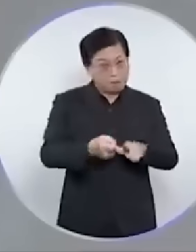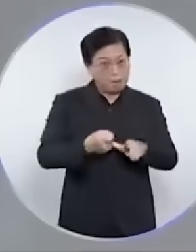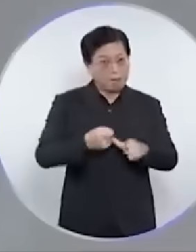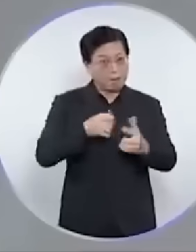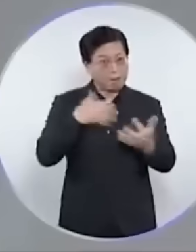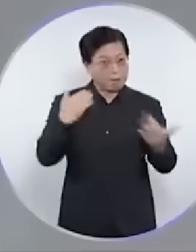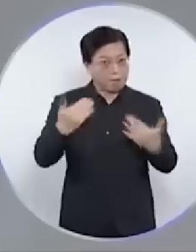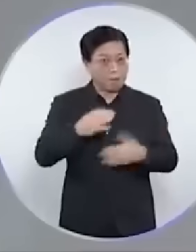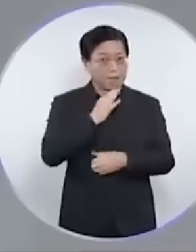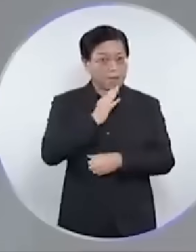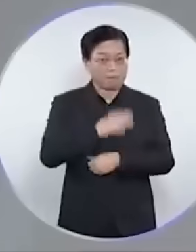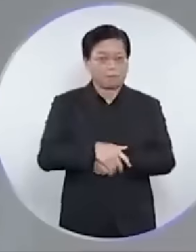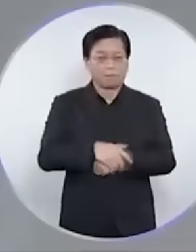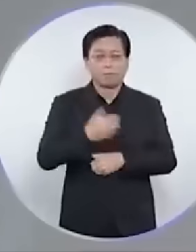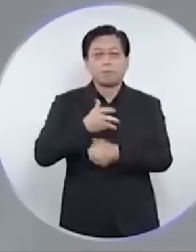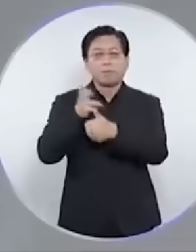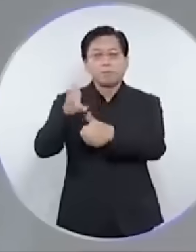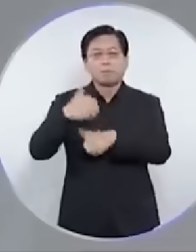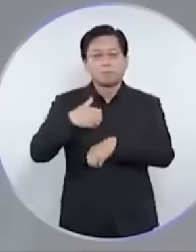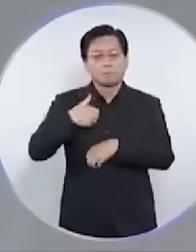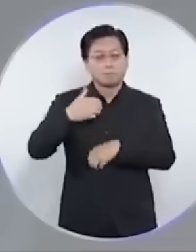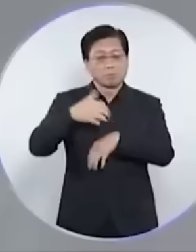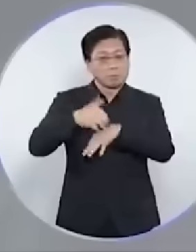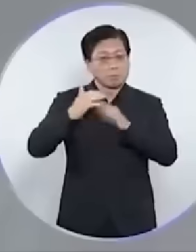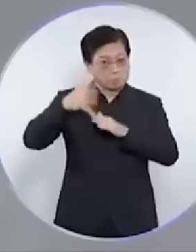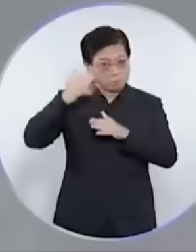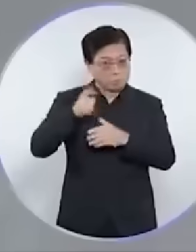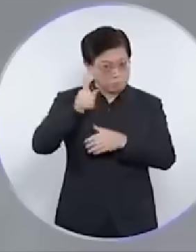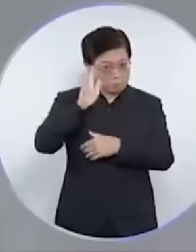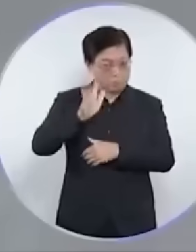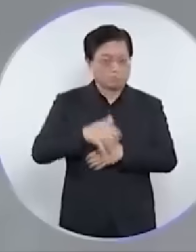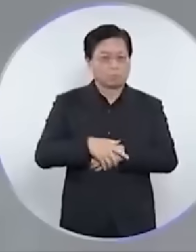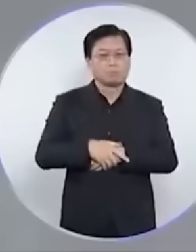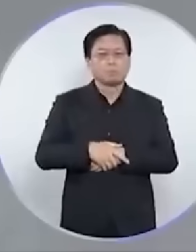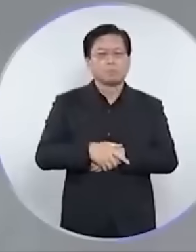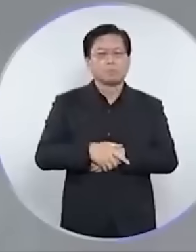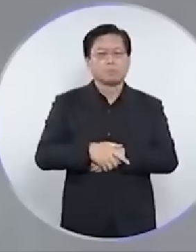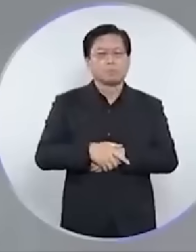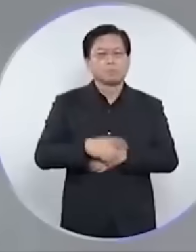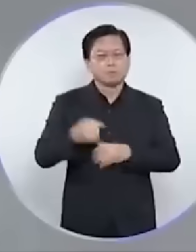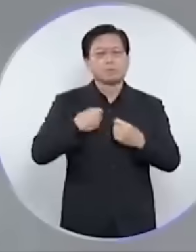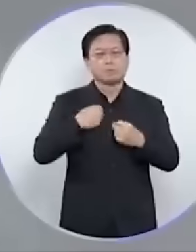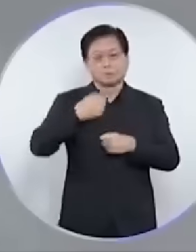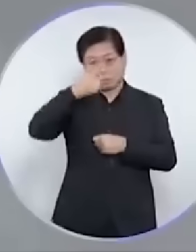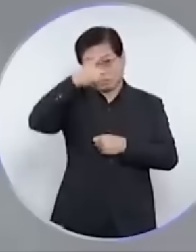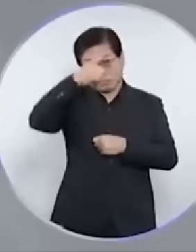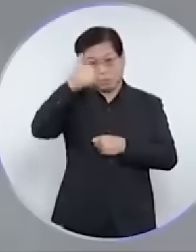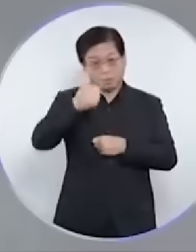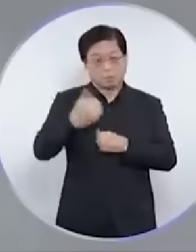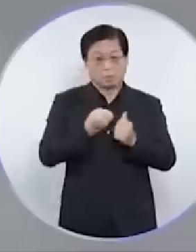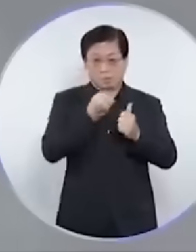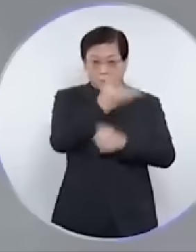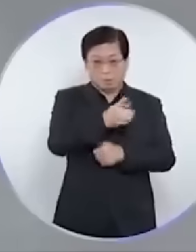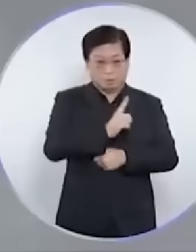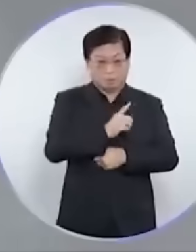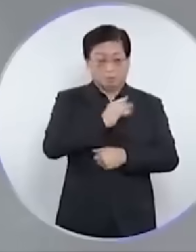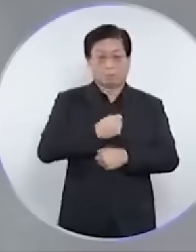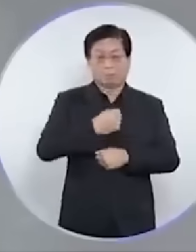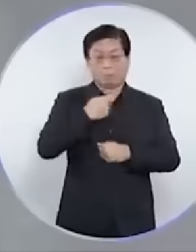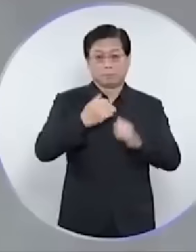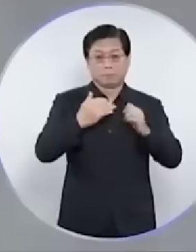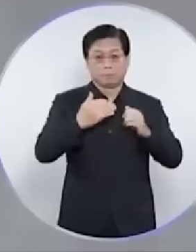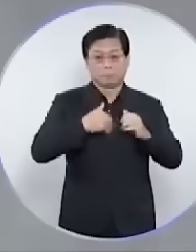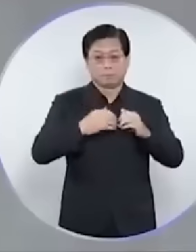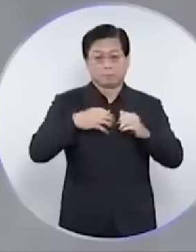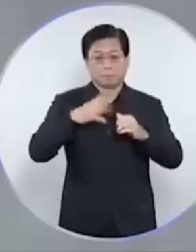明吗？我也问侯市长一个问题，我在内心很久了。其实黄国昌公布他们家的赖皮寮控照图，